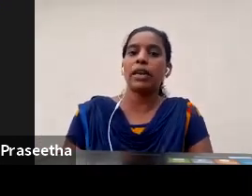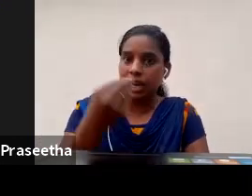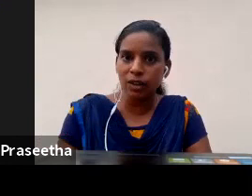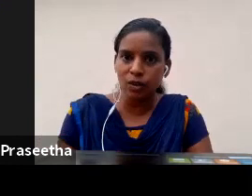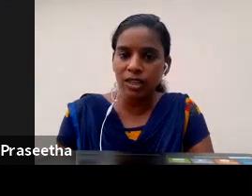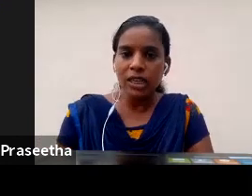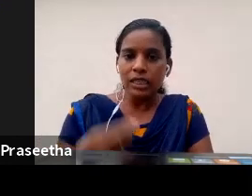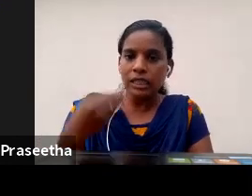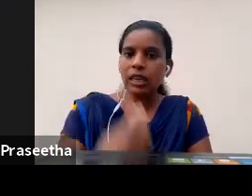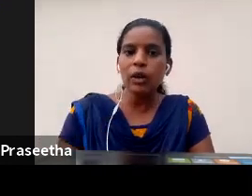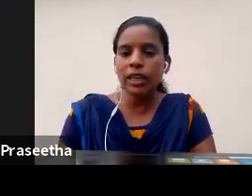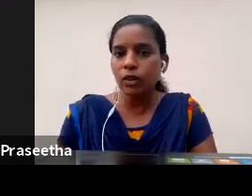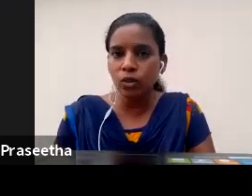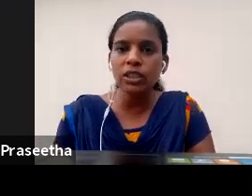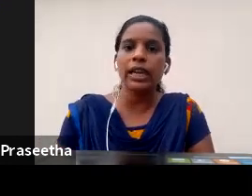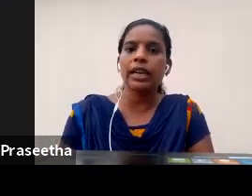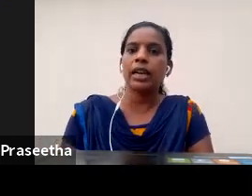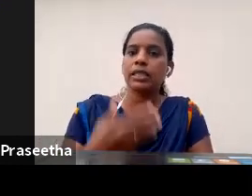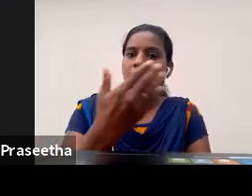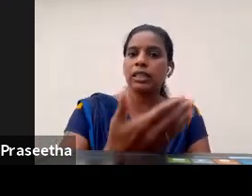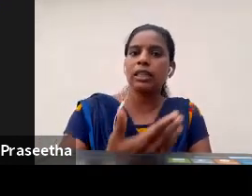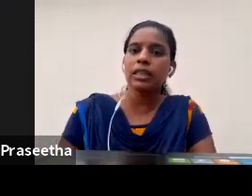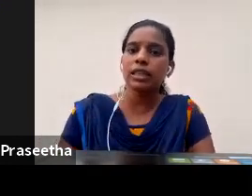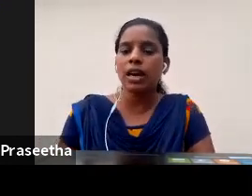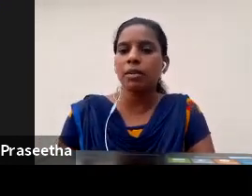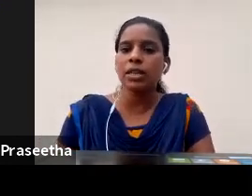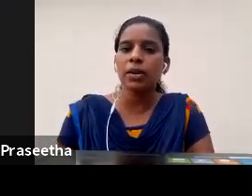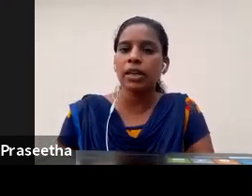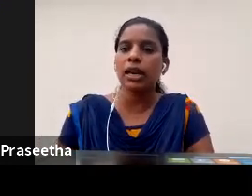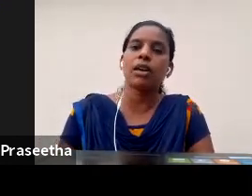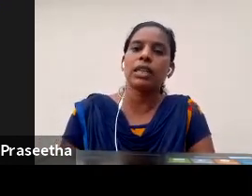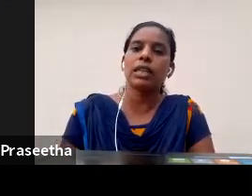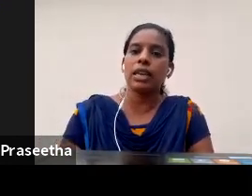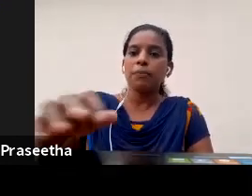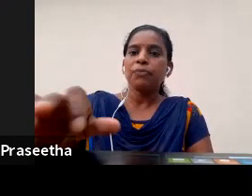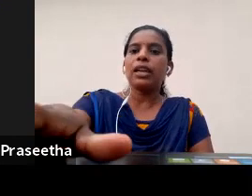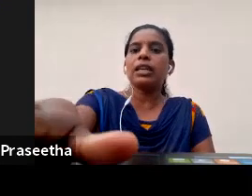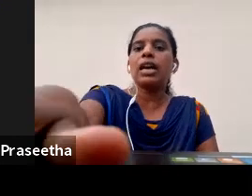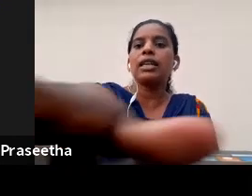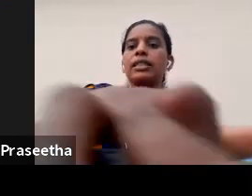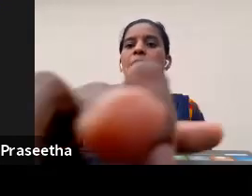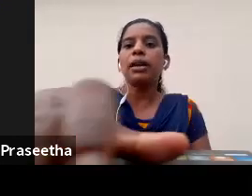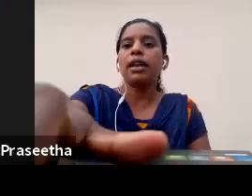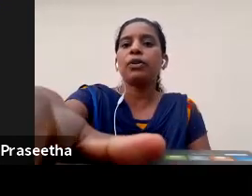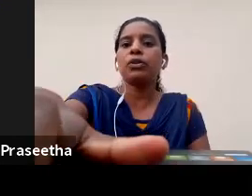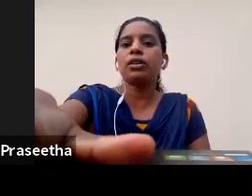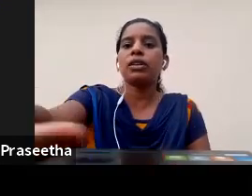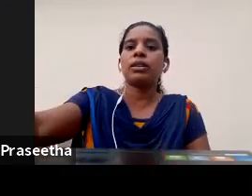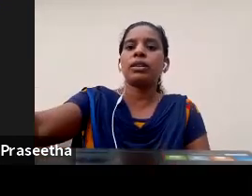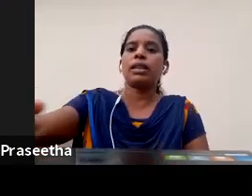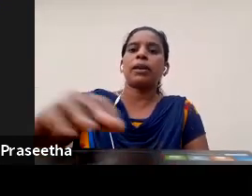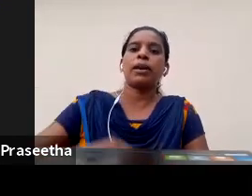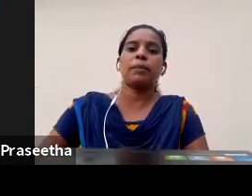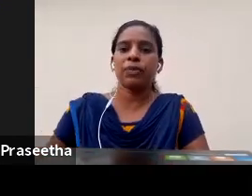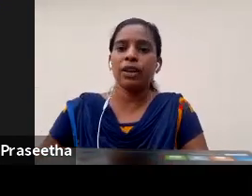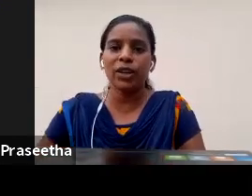കൂടെ മനസ്സിലാക്കിക്കൊണ്ട് ഞാൻ നിങ്ങളുമായിട്ട് അത് ഒന്ന് ഷെയർ ചെയ്യാണ്. ചിത്രത്തിൽ നിങ്ങൾക്ക് കാണുമ്പോൾ ചിലപ്പോൾ ക്ലിയർ ആവണമെന്നില്ല, ഞാനത് കാണിച്ചു തരാം. എല്ലാവരും ഒന്ന്